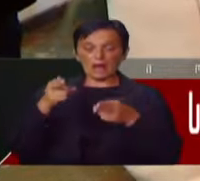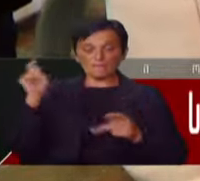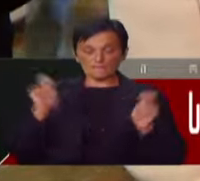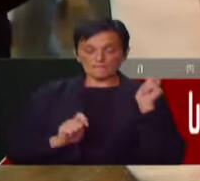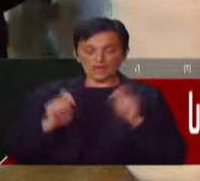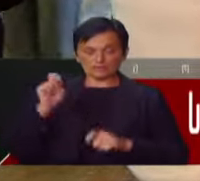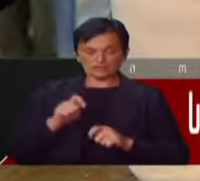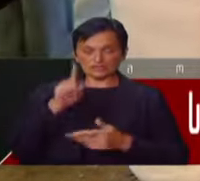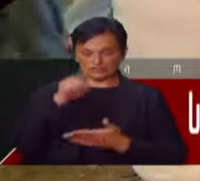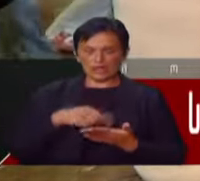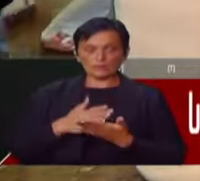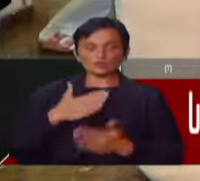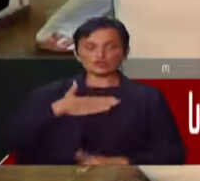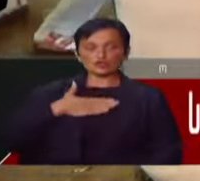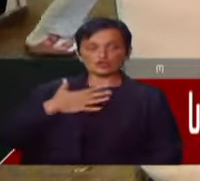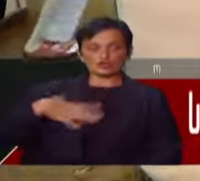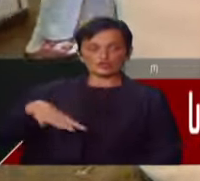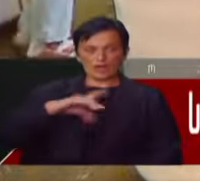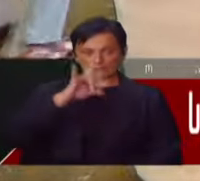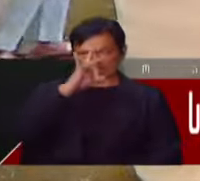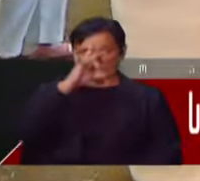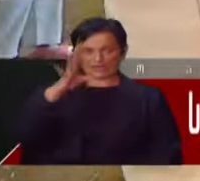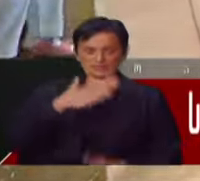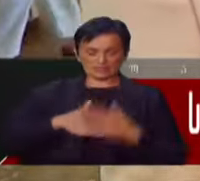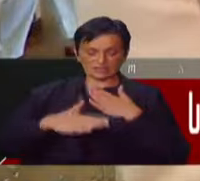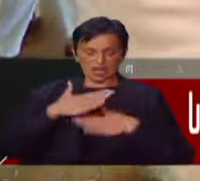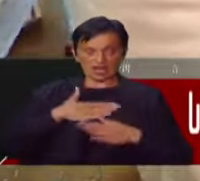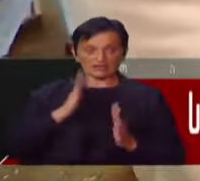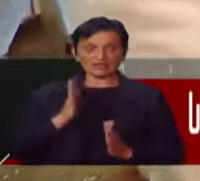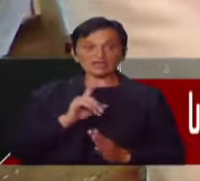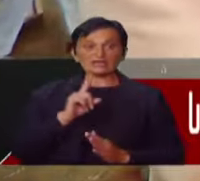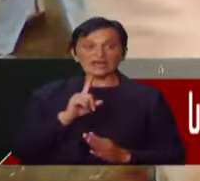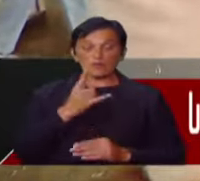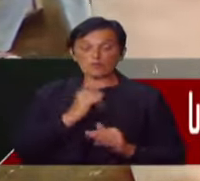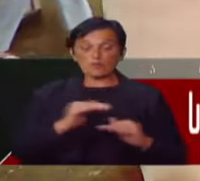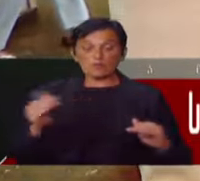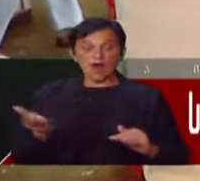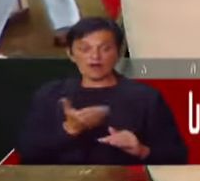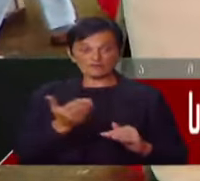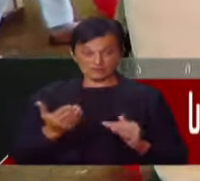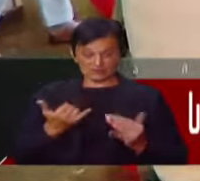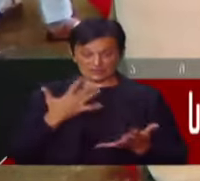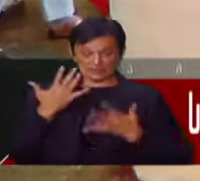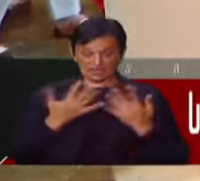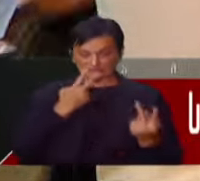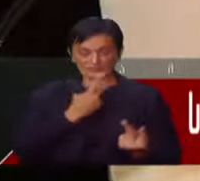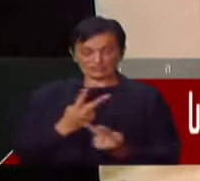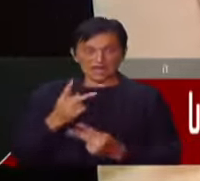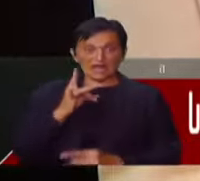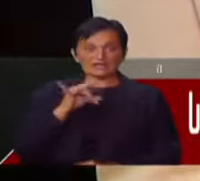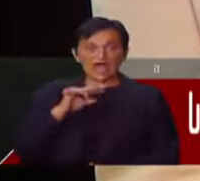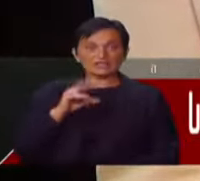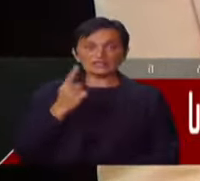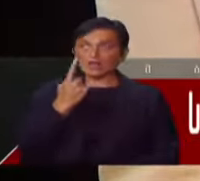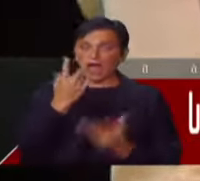და დარწმუნებული ვარ ჩვენ ქვეყანას ასახელებს, გაახარებს და რაც მთავარია ამ ბავშვების რეაქცია, რომელიც დღეს ვნახეთ, რანინა არ არის